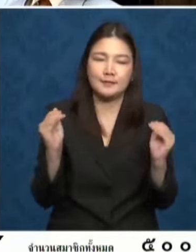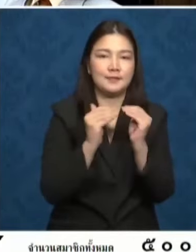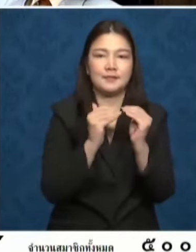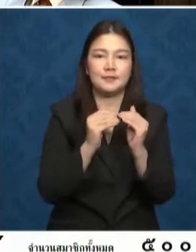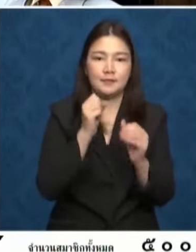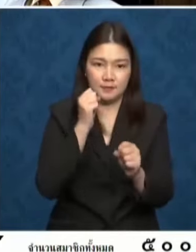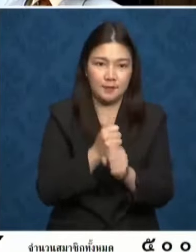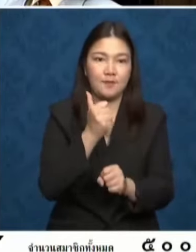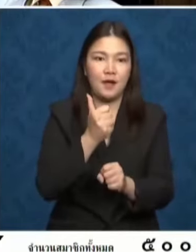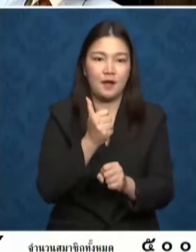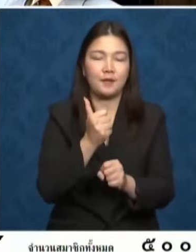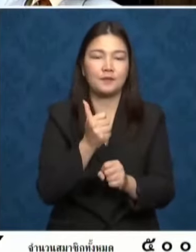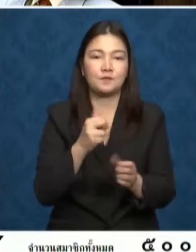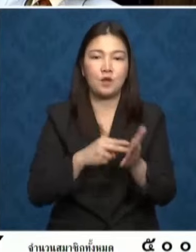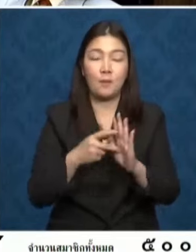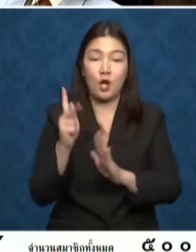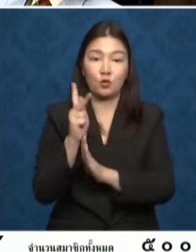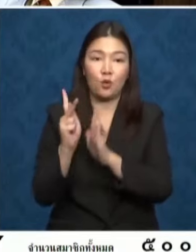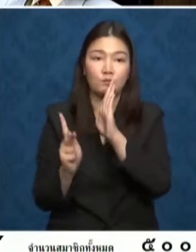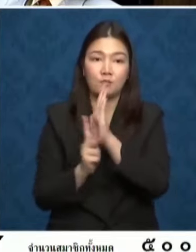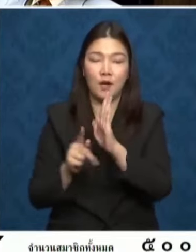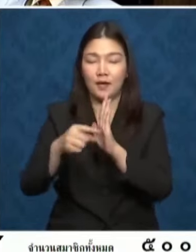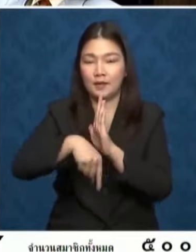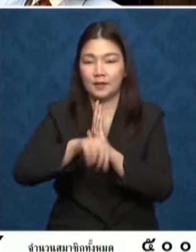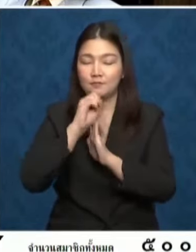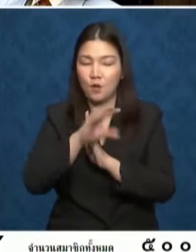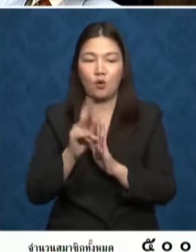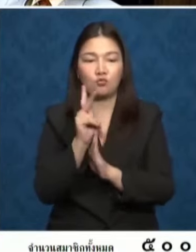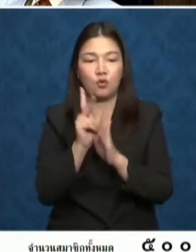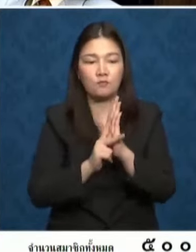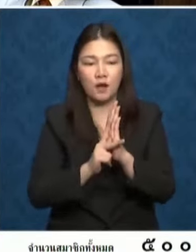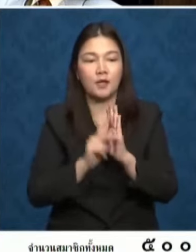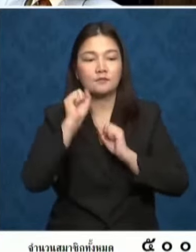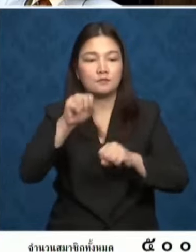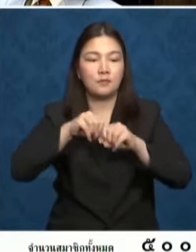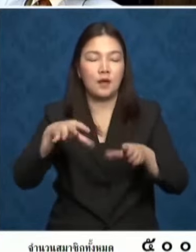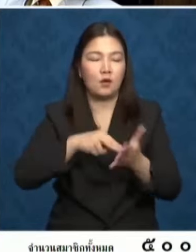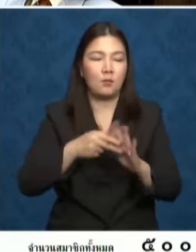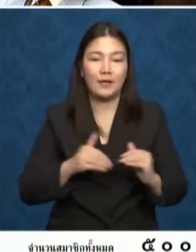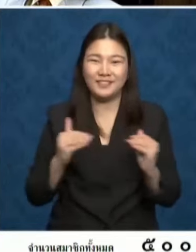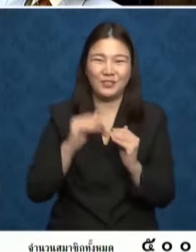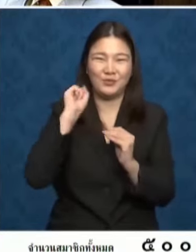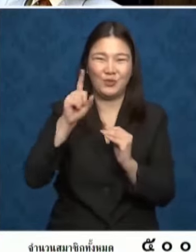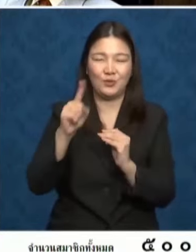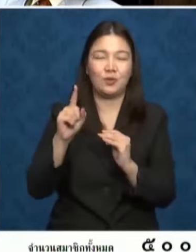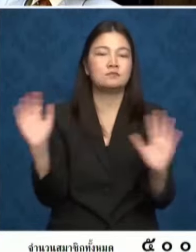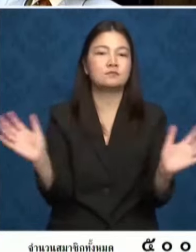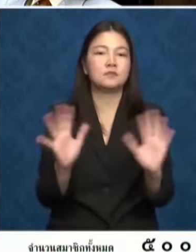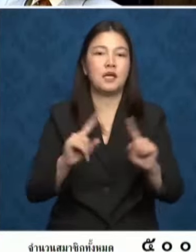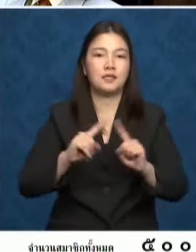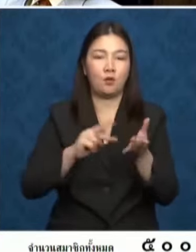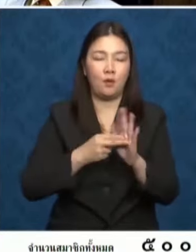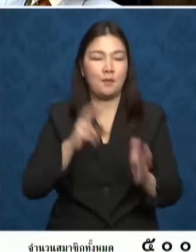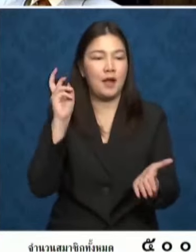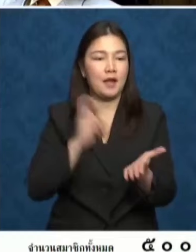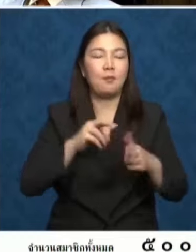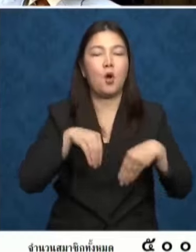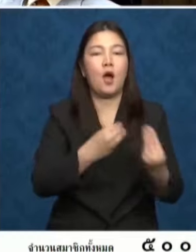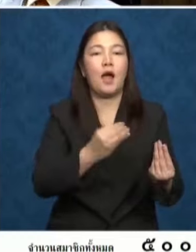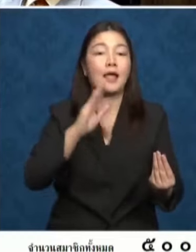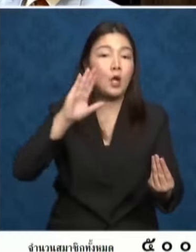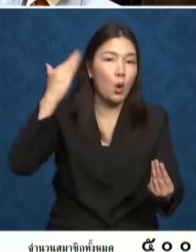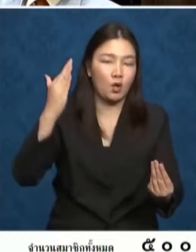กฎหมายไม่ได้หมายความว่าจะทำให้กลุ่มชาตติพันธุ์มีสิทธิ์โดยทันทีแต่อย่างน้อยที่สุดก็รับรองความชอบธรรม